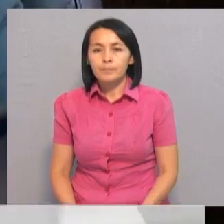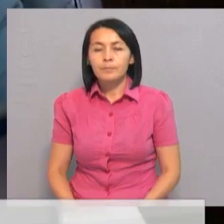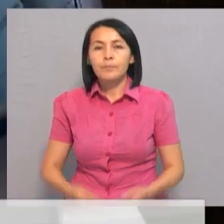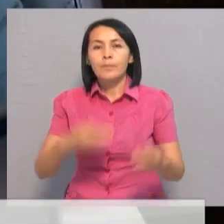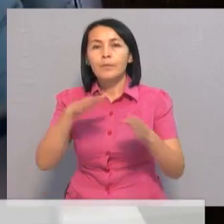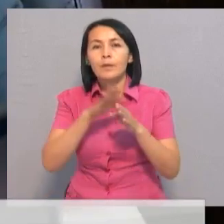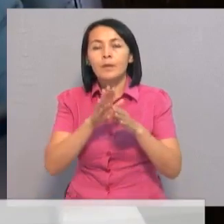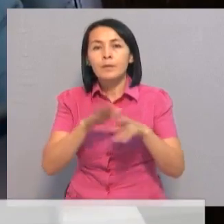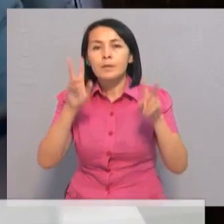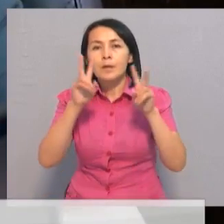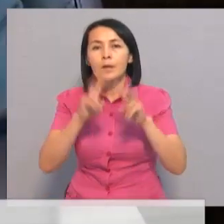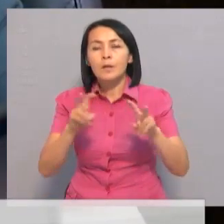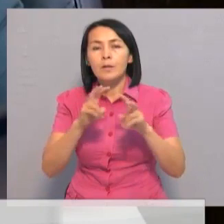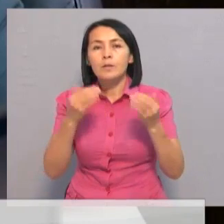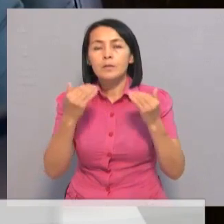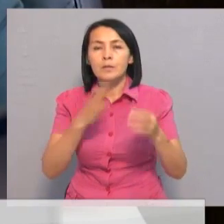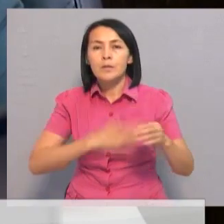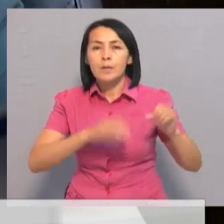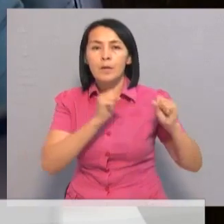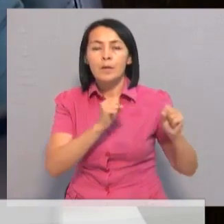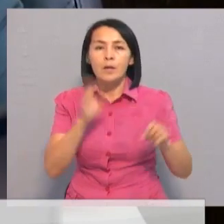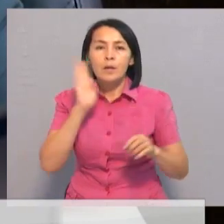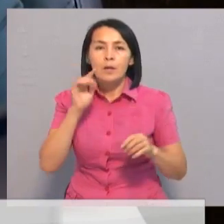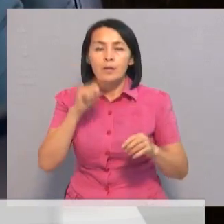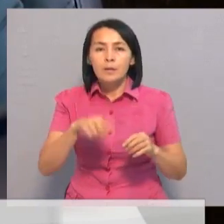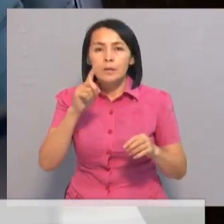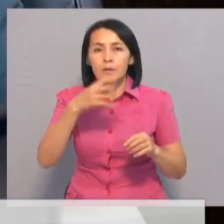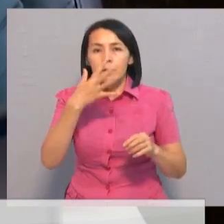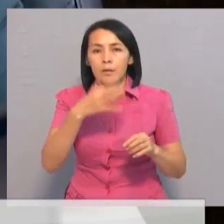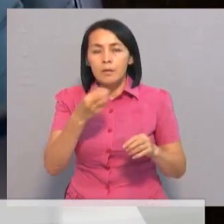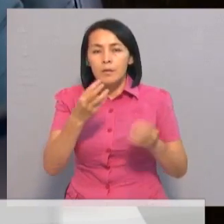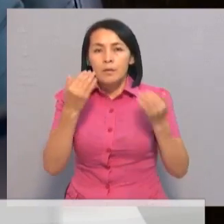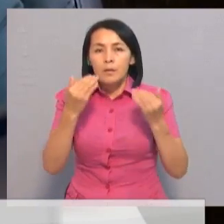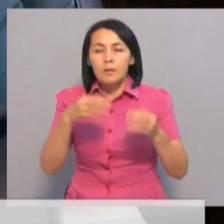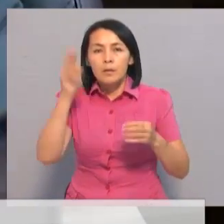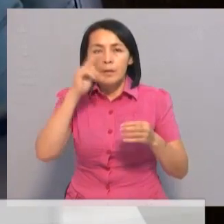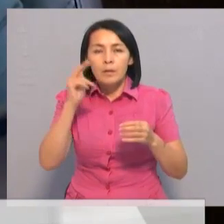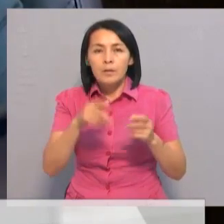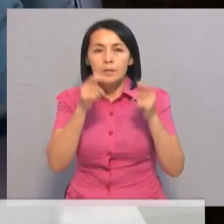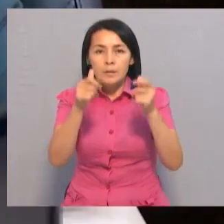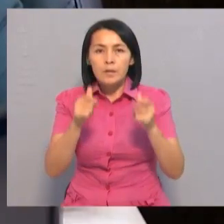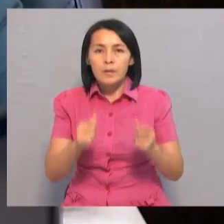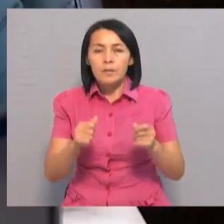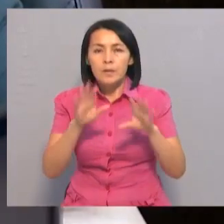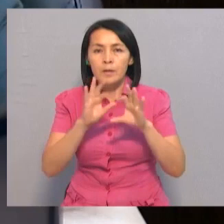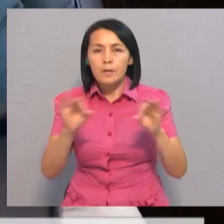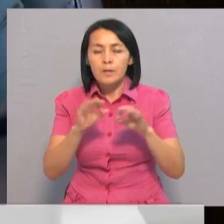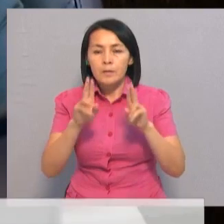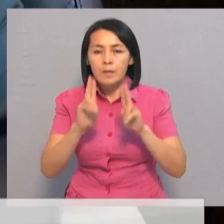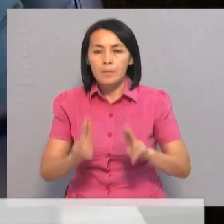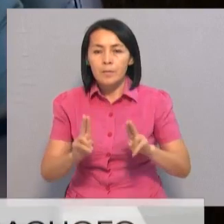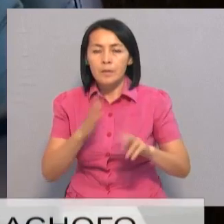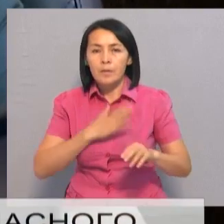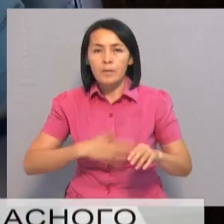Проведена предварительная разъяснительная работа по безопасности на воде. В 151 школе управления образования размещены стенды о правилах безопасности на